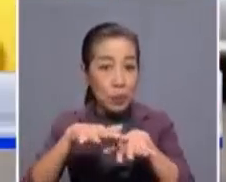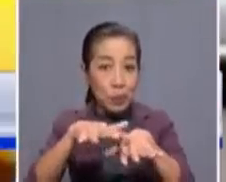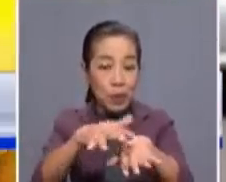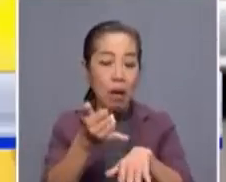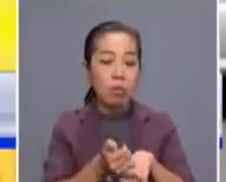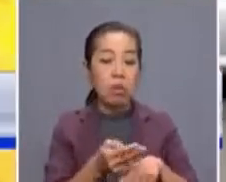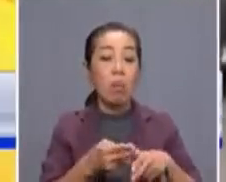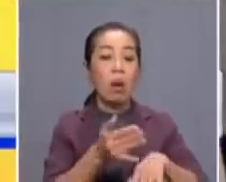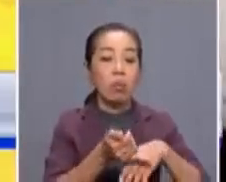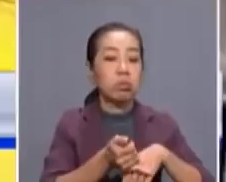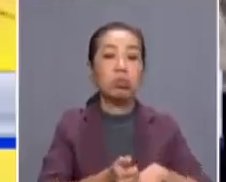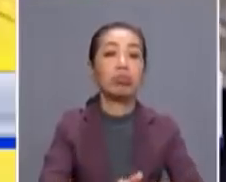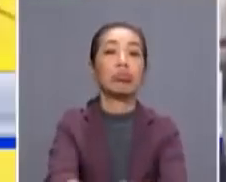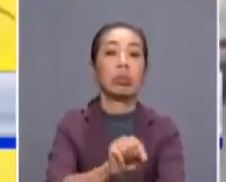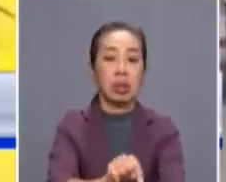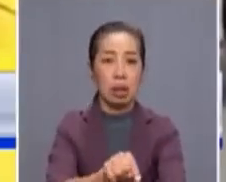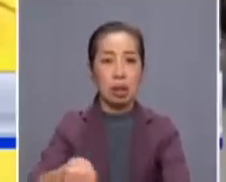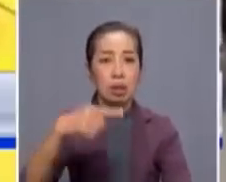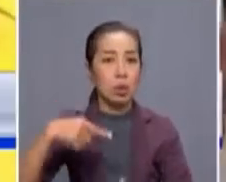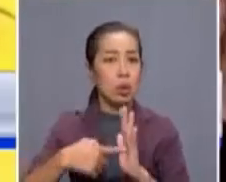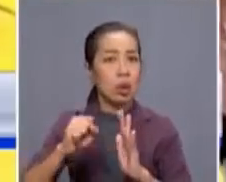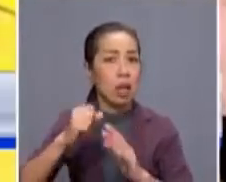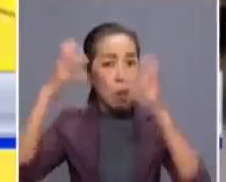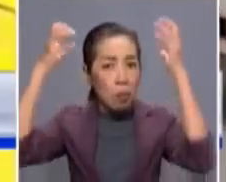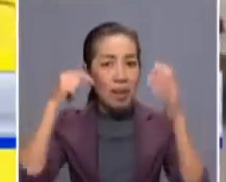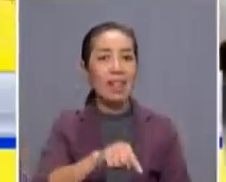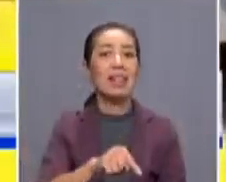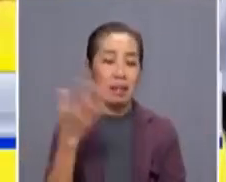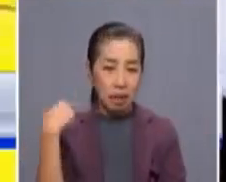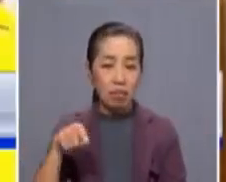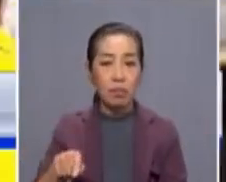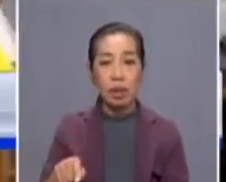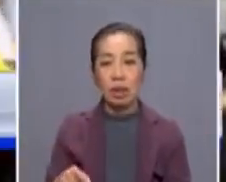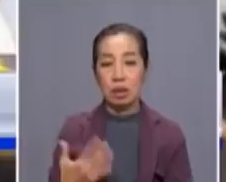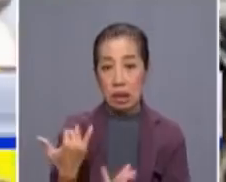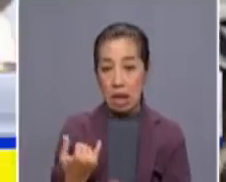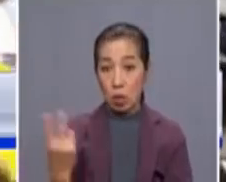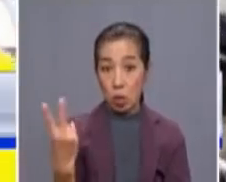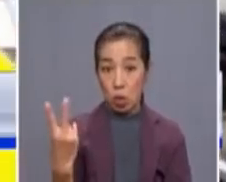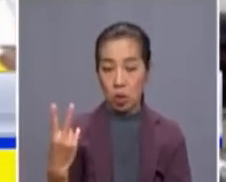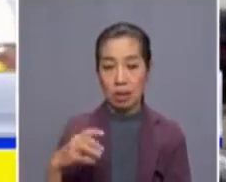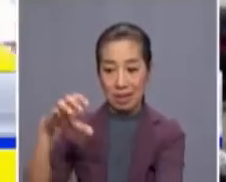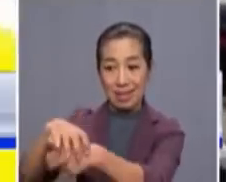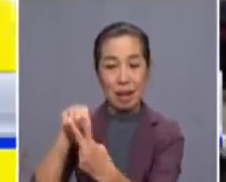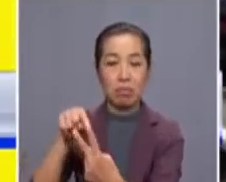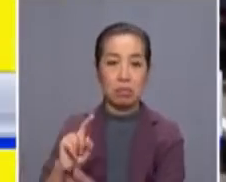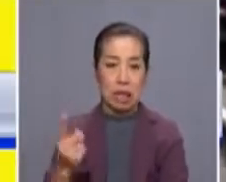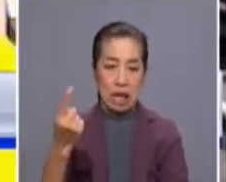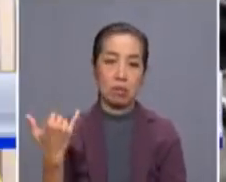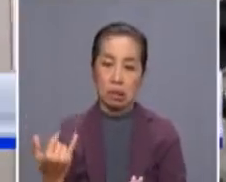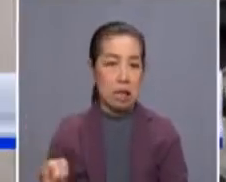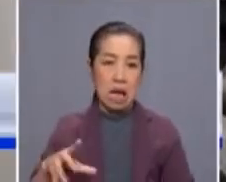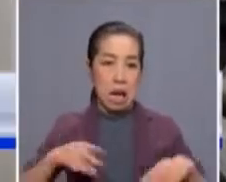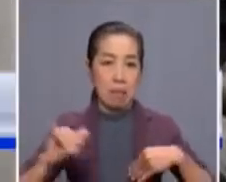ป่าสักนะครับที่ตำบลบ้านโป่งคลองหนองโดนจังหวัดสระบุรีนะครับซึ่งผู้ต้องหาในเบื้องต้นเนี่ยยังให้การปฏิเสธสำหรับคดี